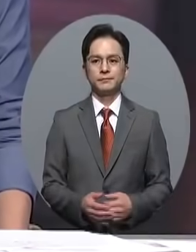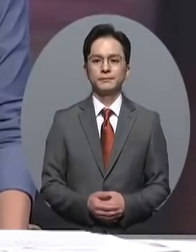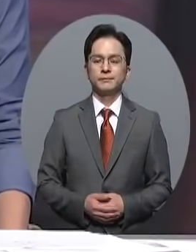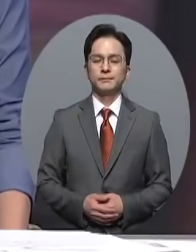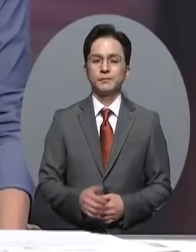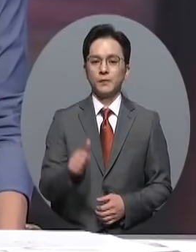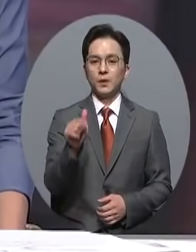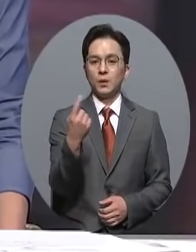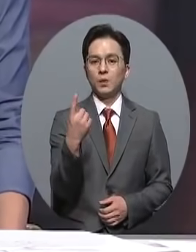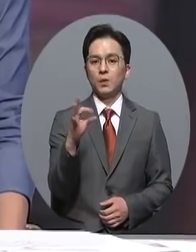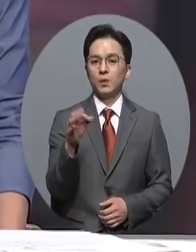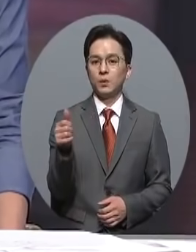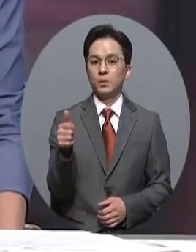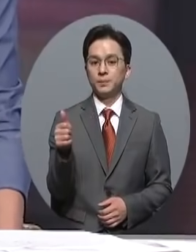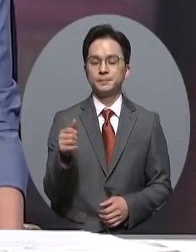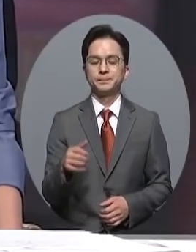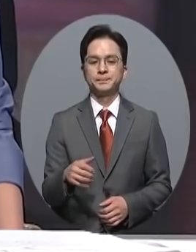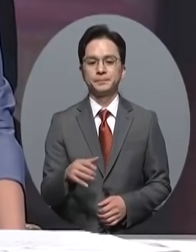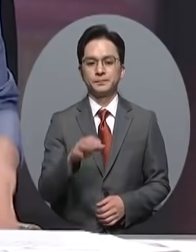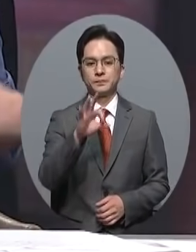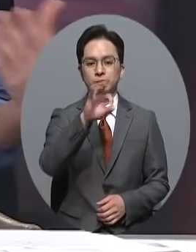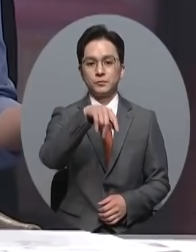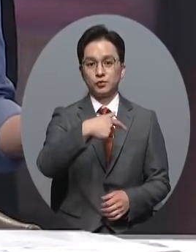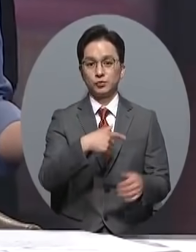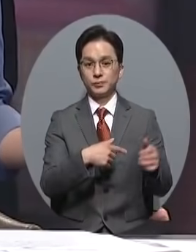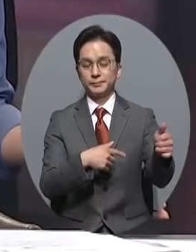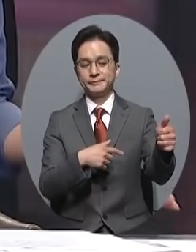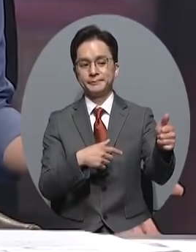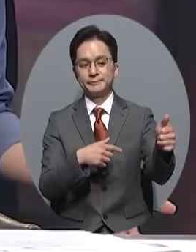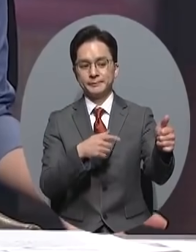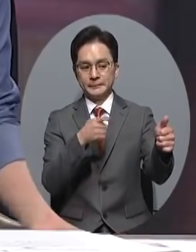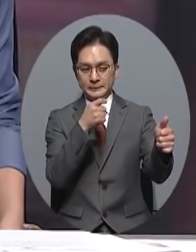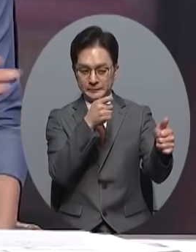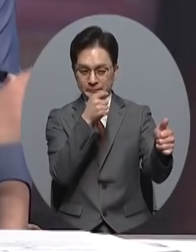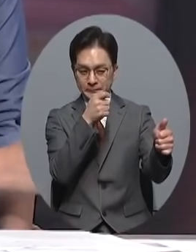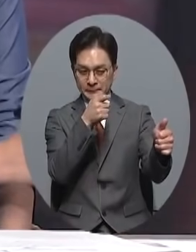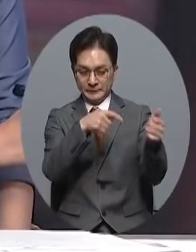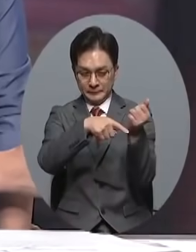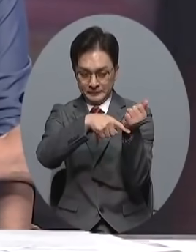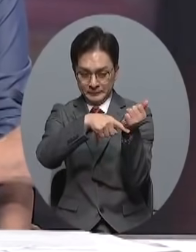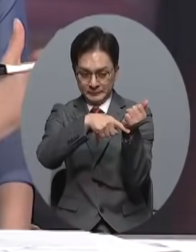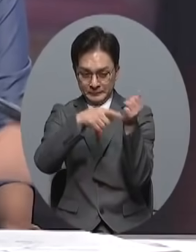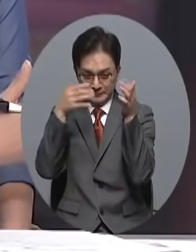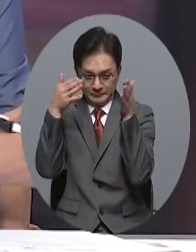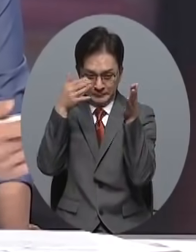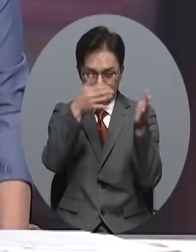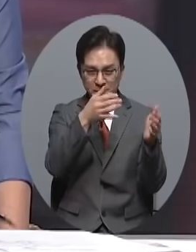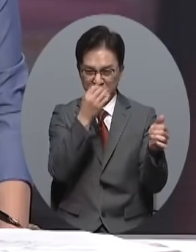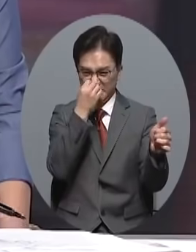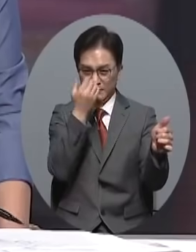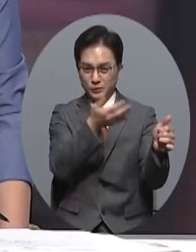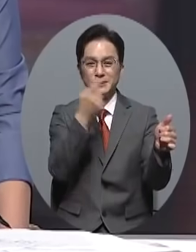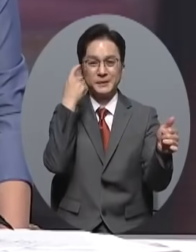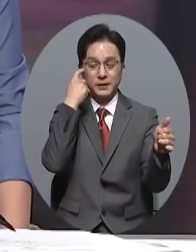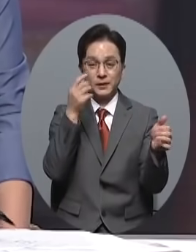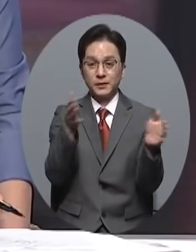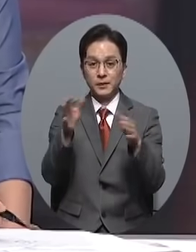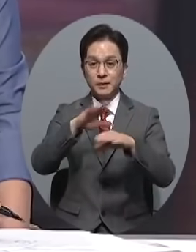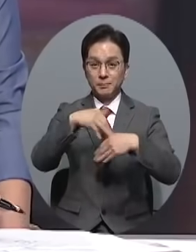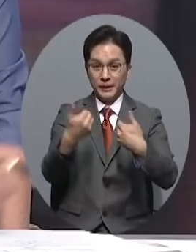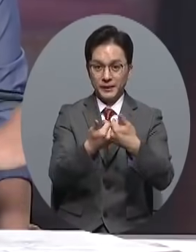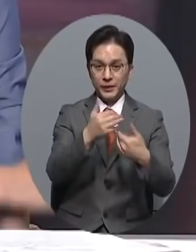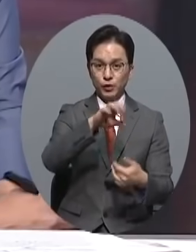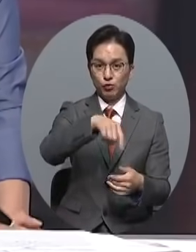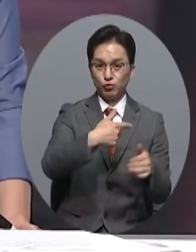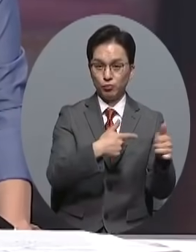네, 홍준표 후보가 윤석열 후보에게 이제 검증 공세를 피면서 준비 안 된 후보라는 점을 부각시키려고 했다면 윤 후보, 홍